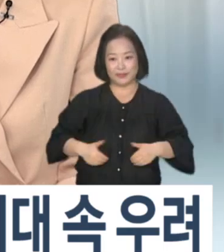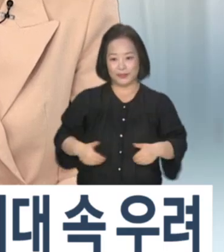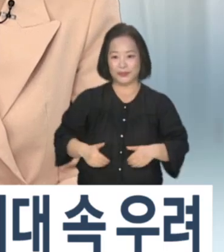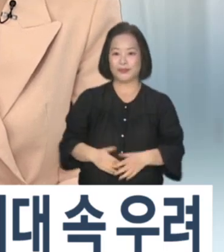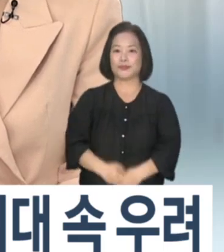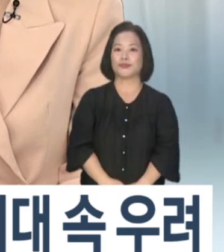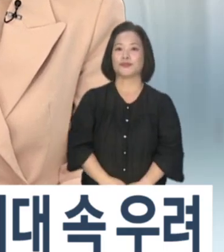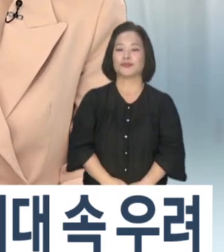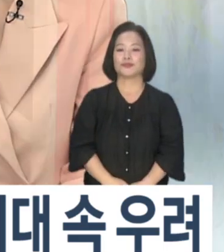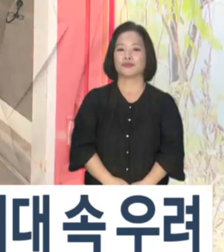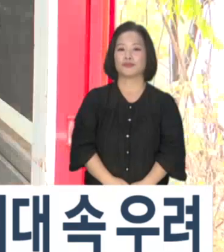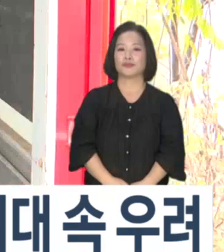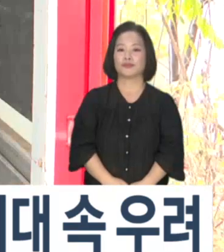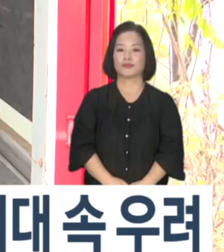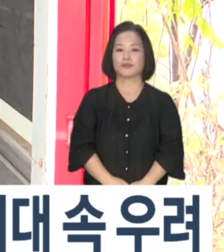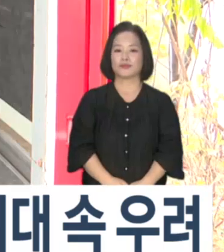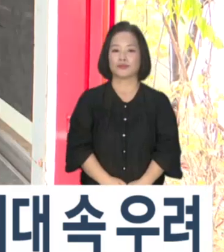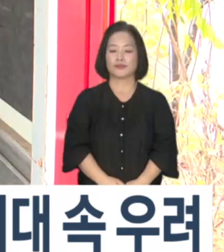기자입니다.